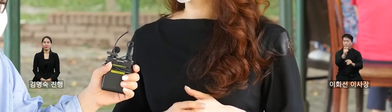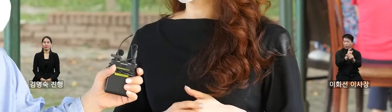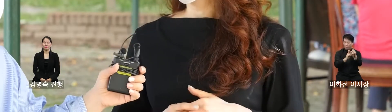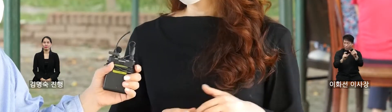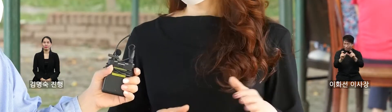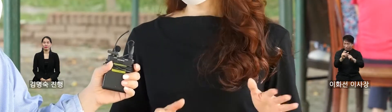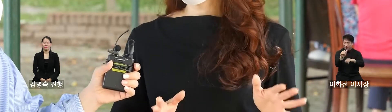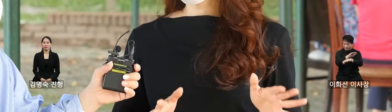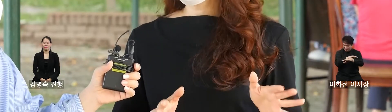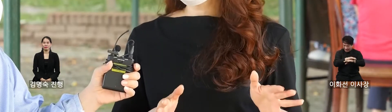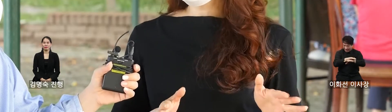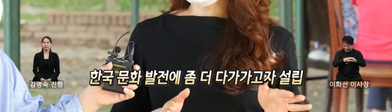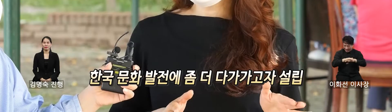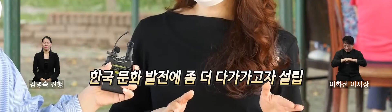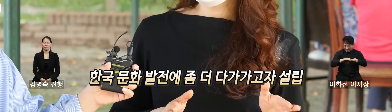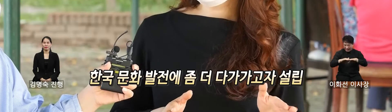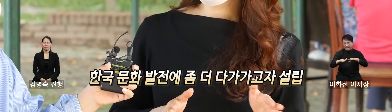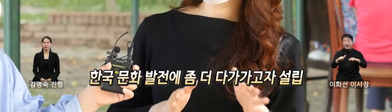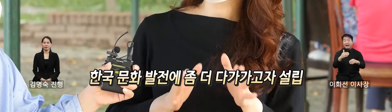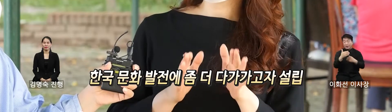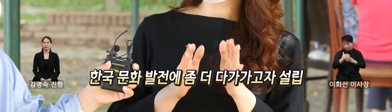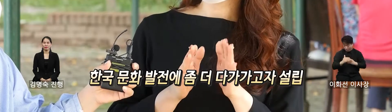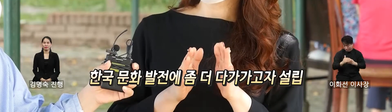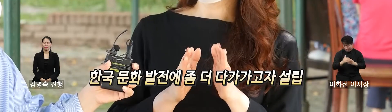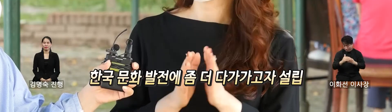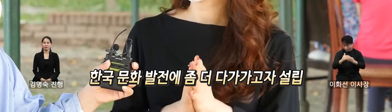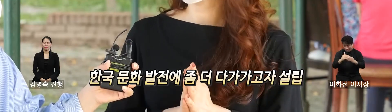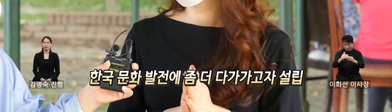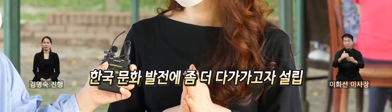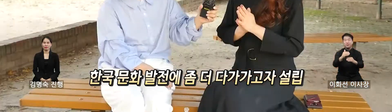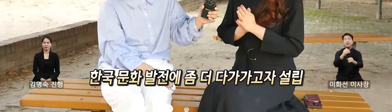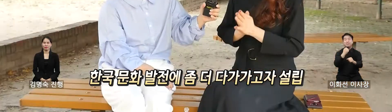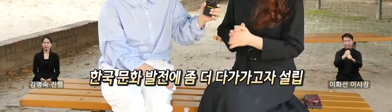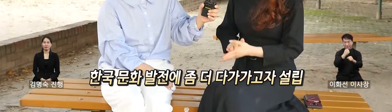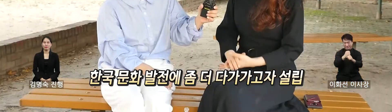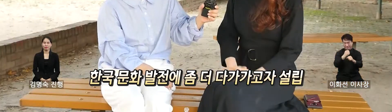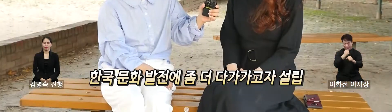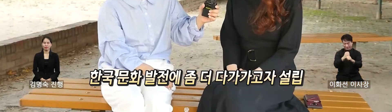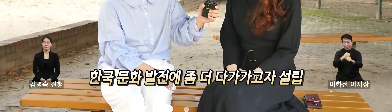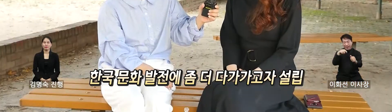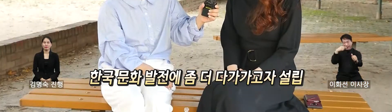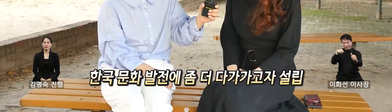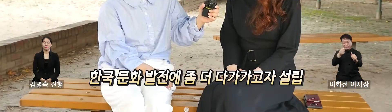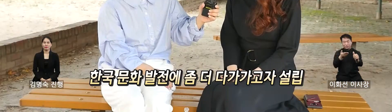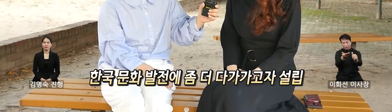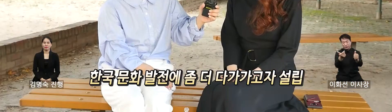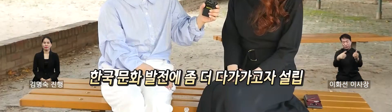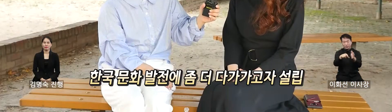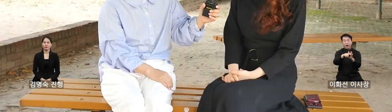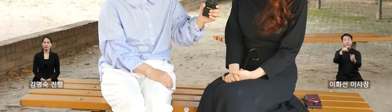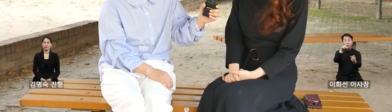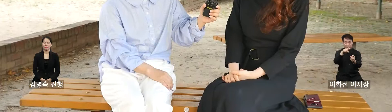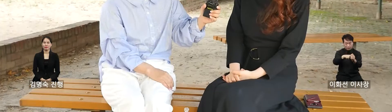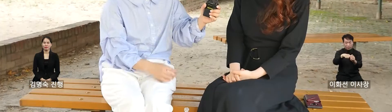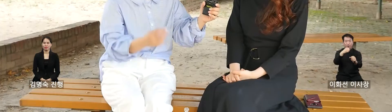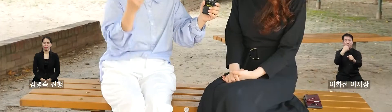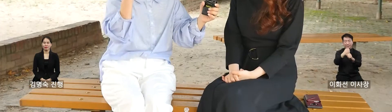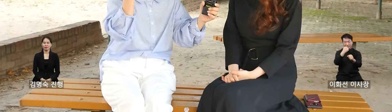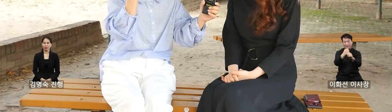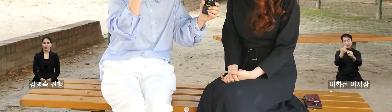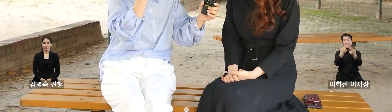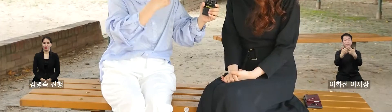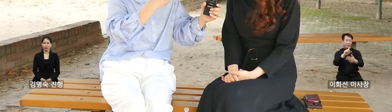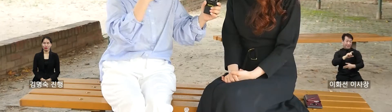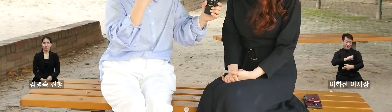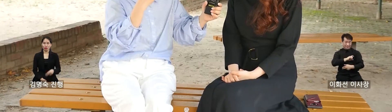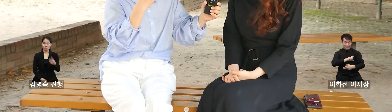갖추고 한국 문화예술 발전에 조금 더 다가가보자 라는 취지에서 만들게 된 협회 이름입니다. 그러면